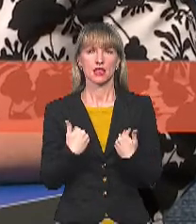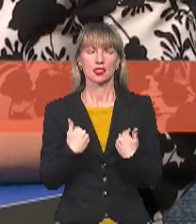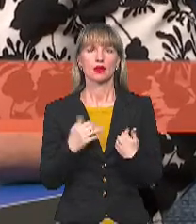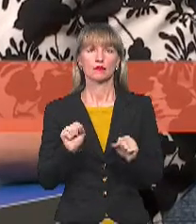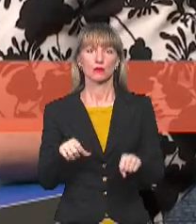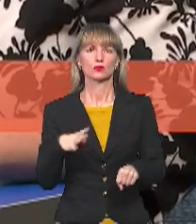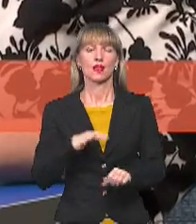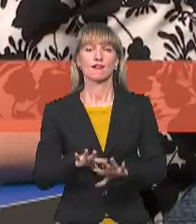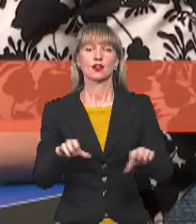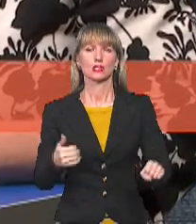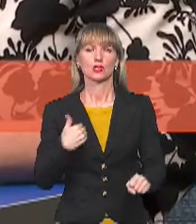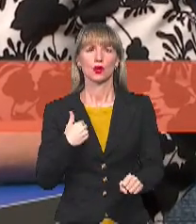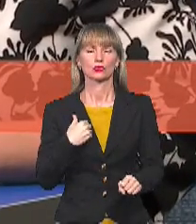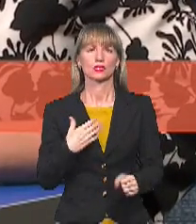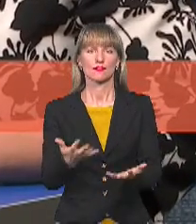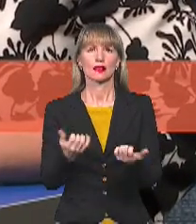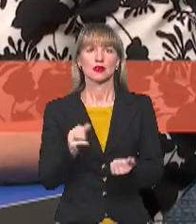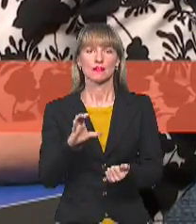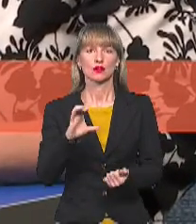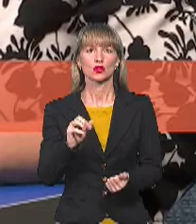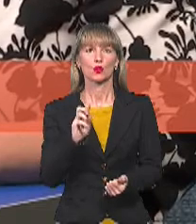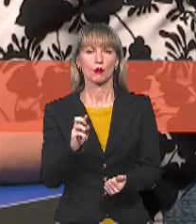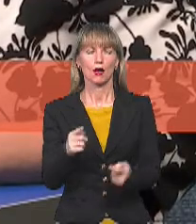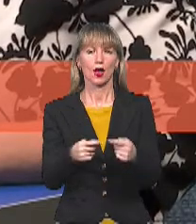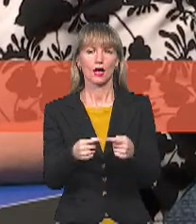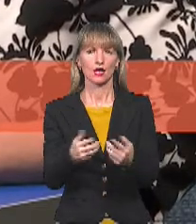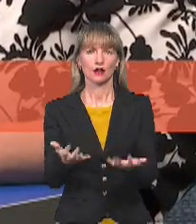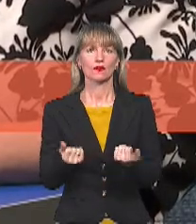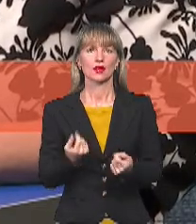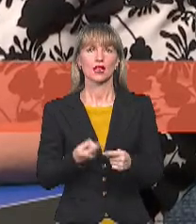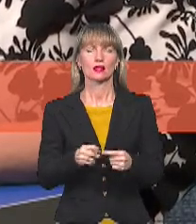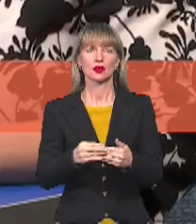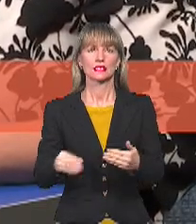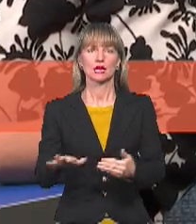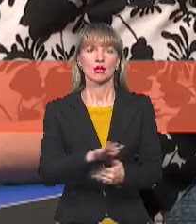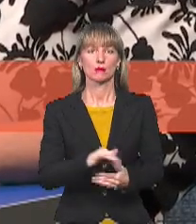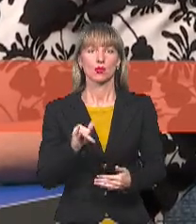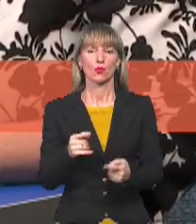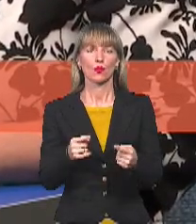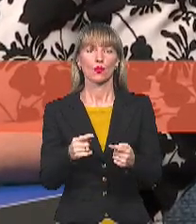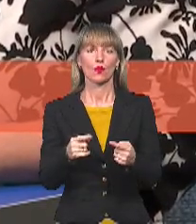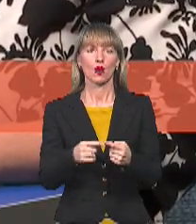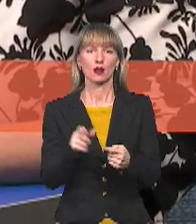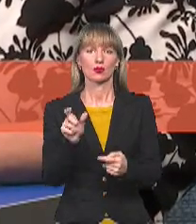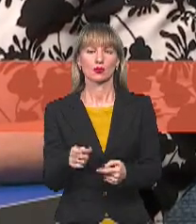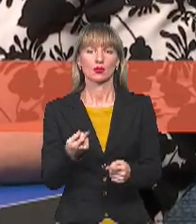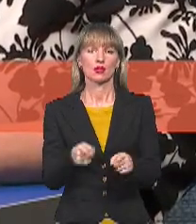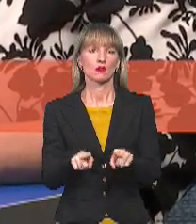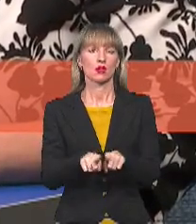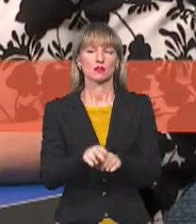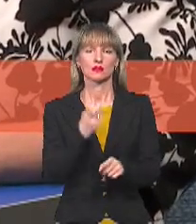влада хоче в суборенду взяти цю землю у орендаря? Ну, слухайте, якось